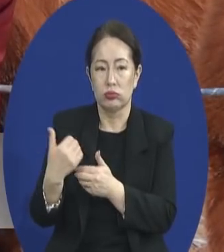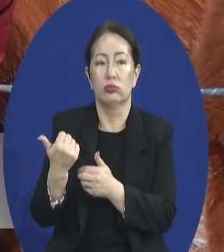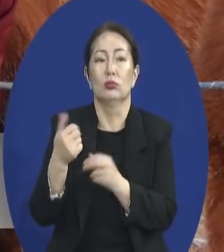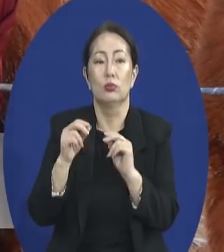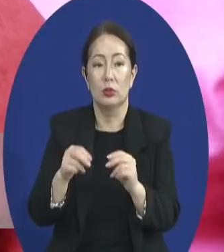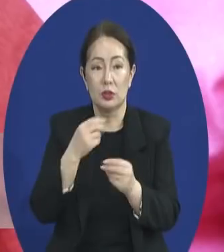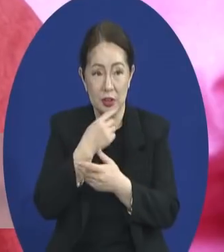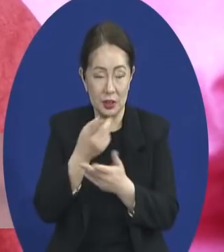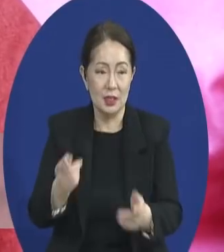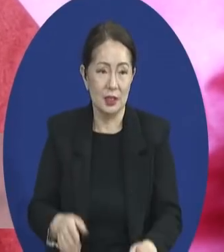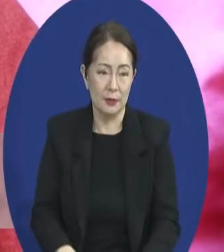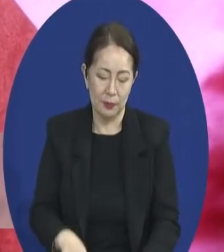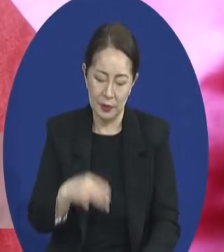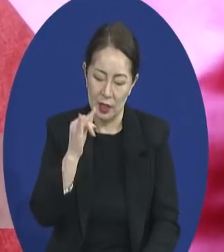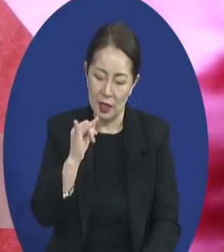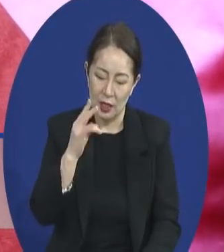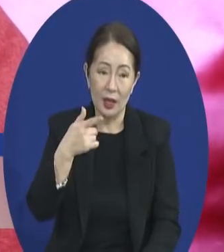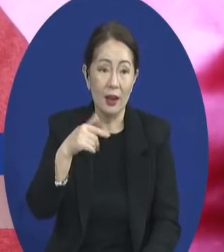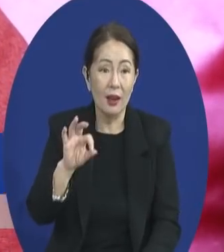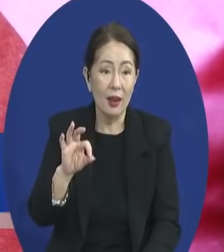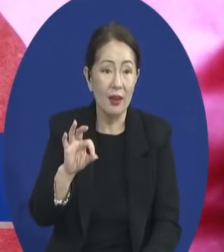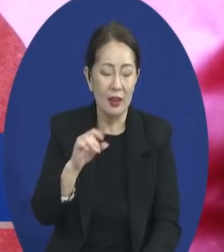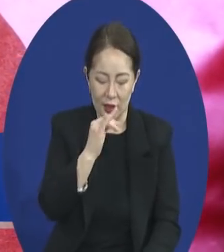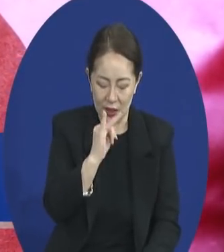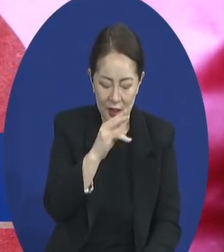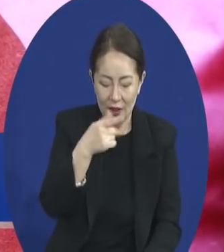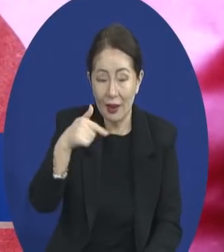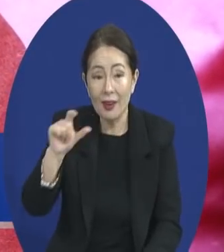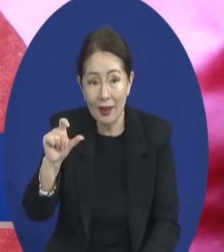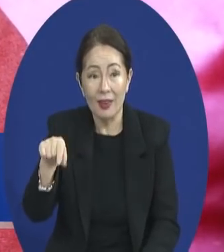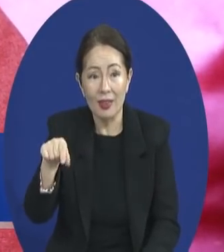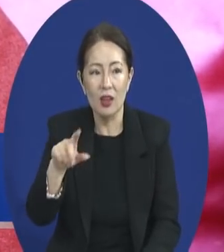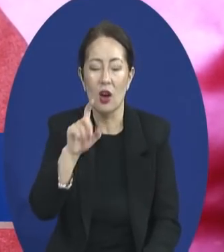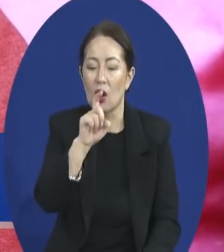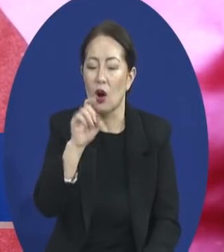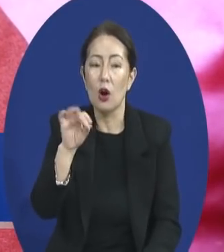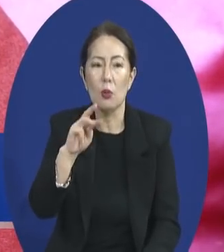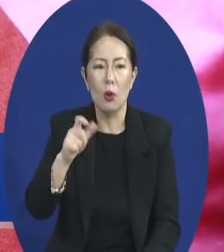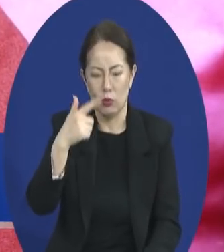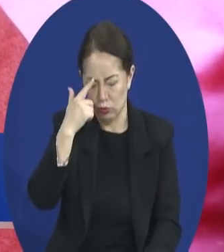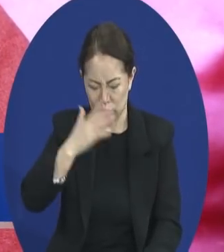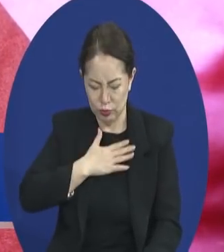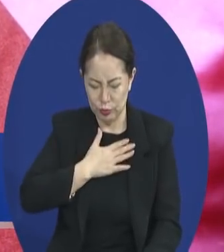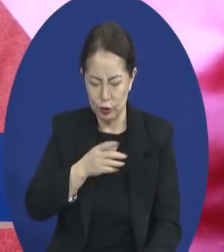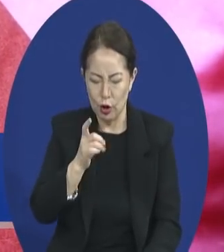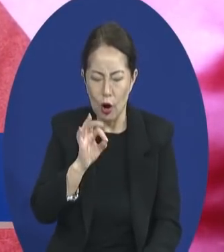юм а. Ингний хором гэдэг ундаа одоо уг нь Монголын бараг ориг хүнс болж байгаа юм.